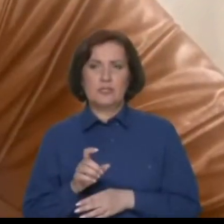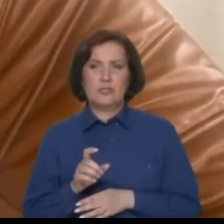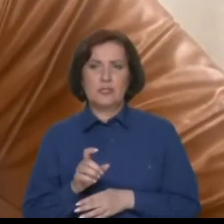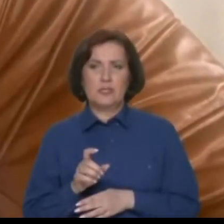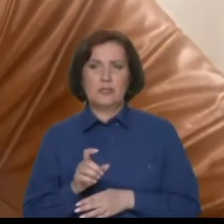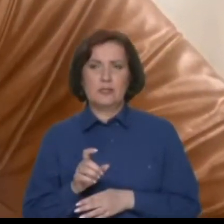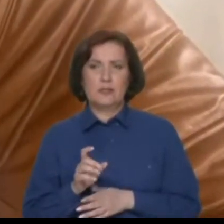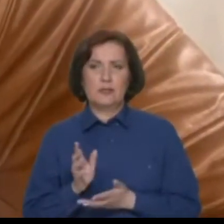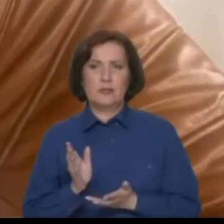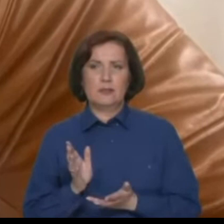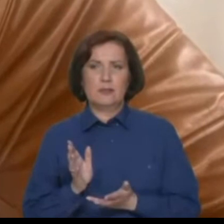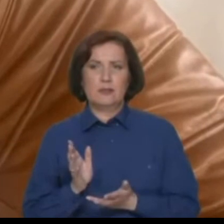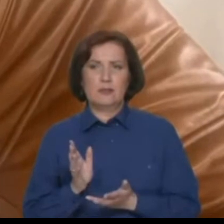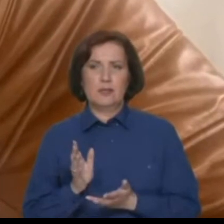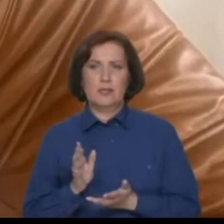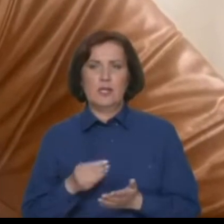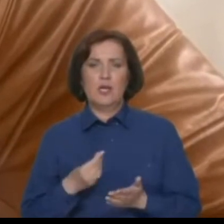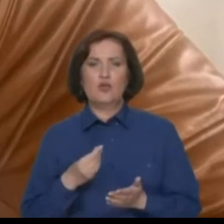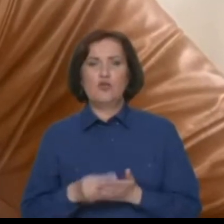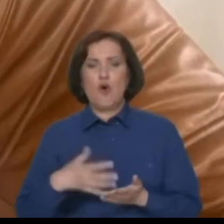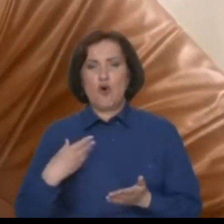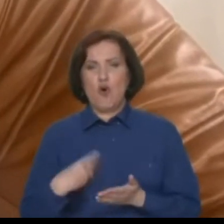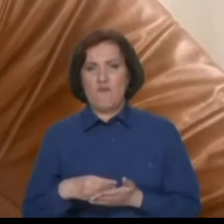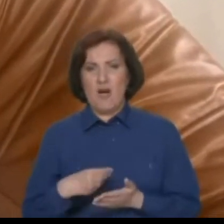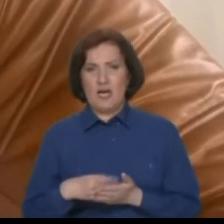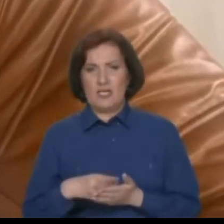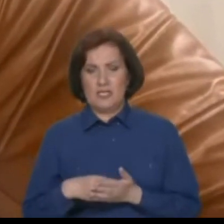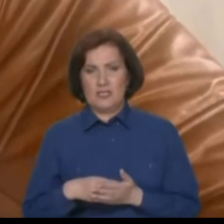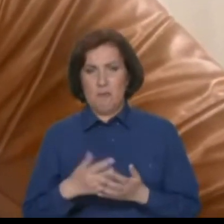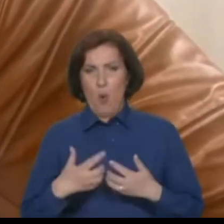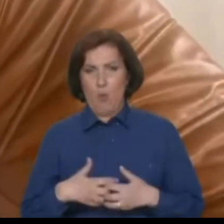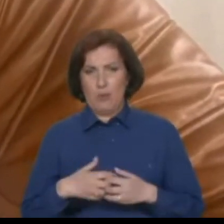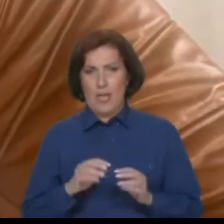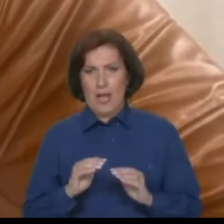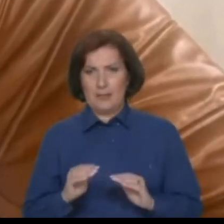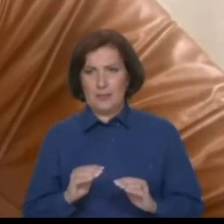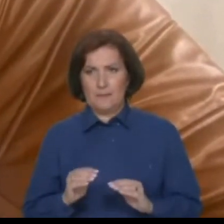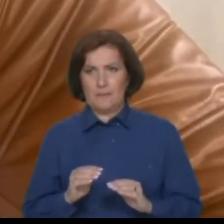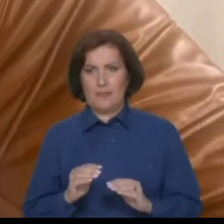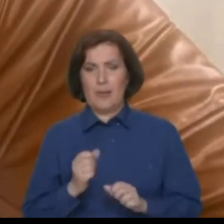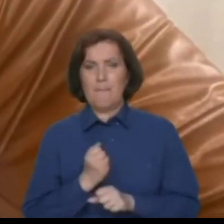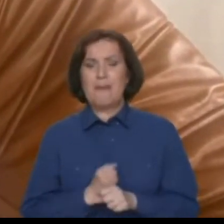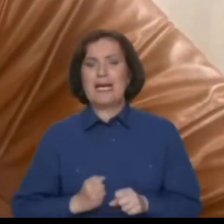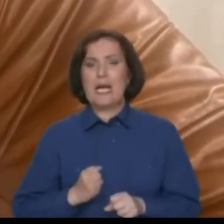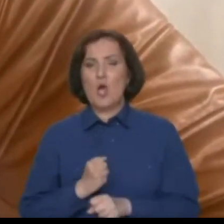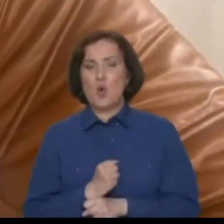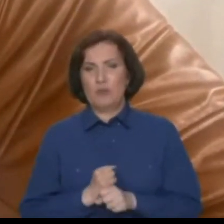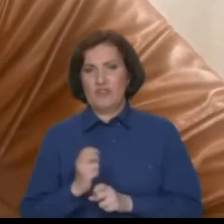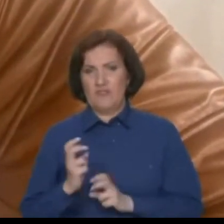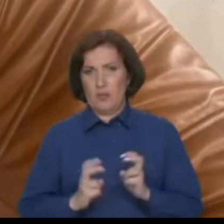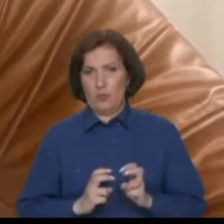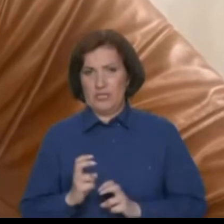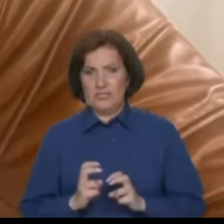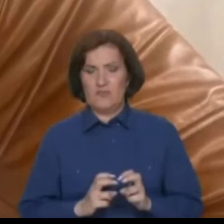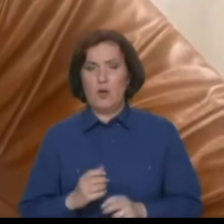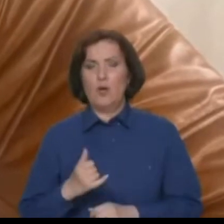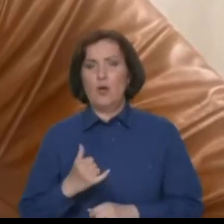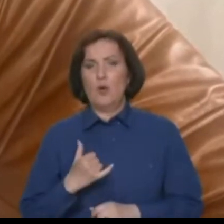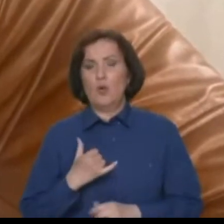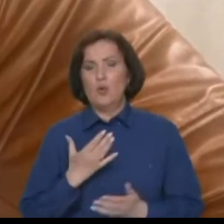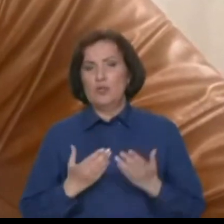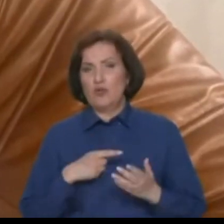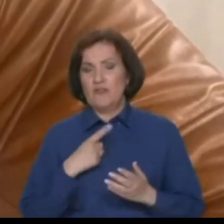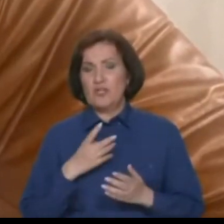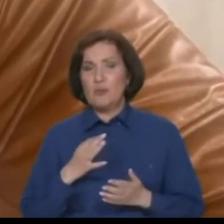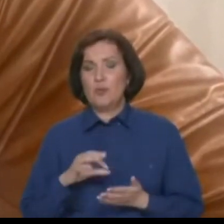з дороговартісним, дорогим обладнанням. переробне виробництво. Разом з тим, у нас, якщо говорити